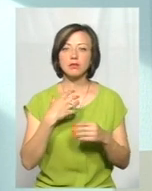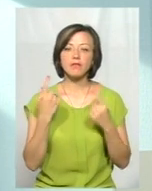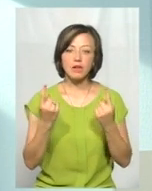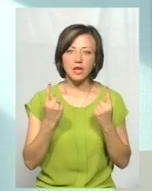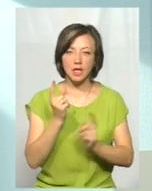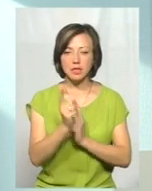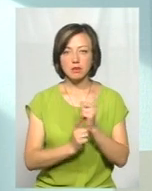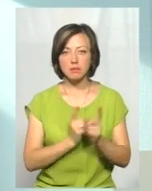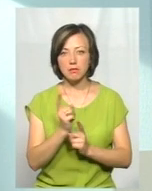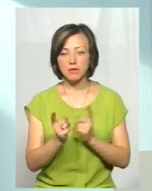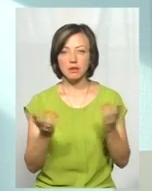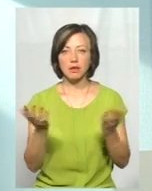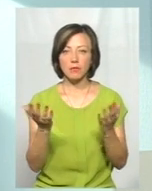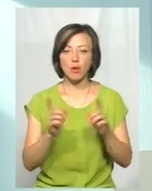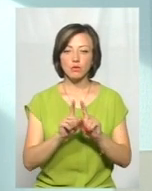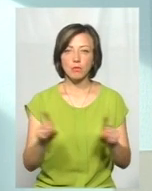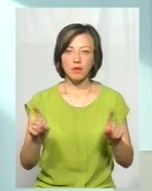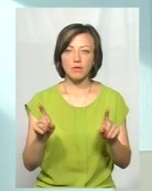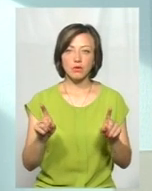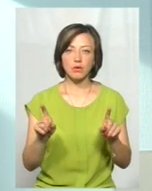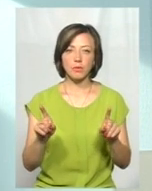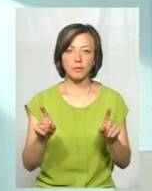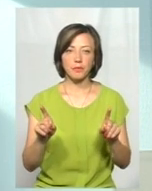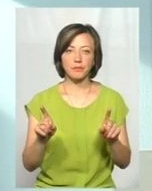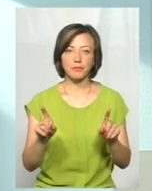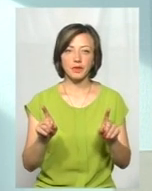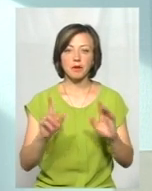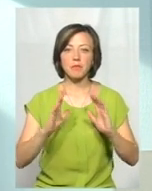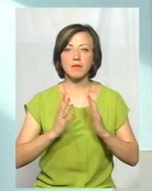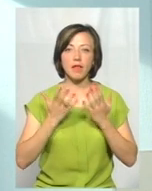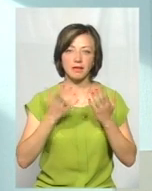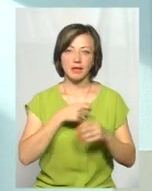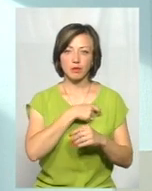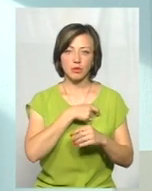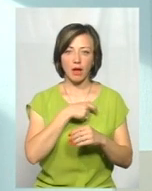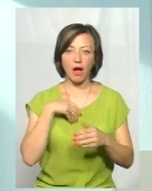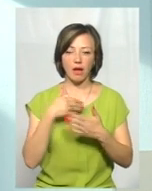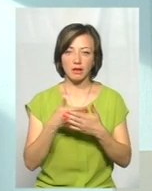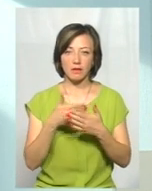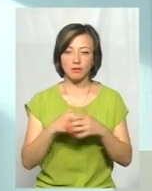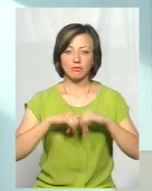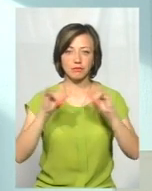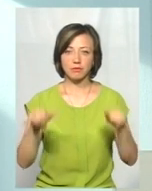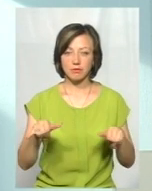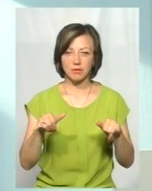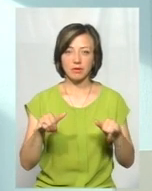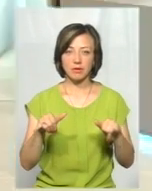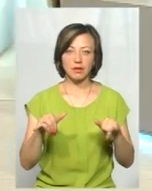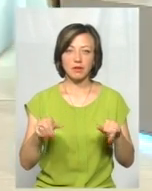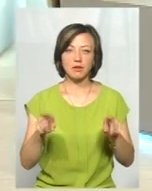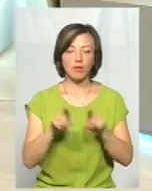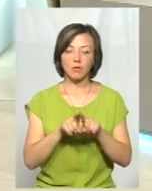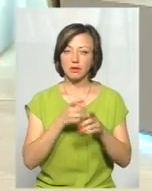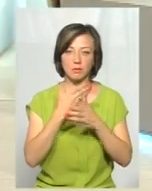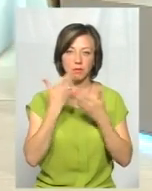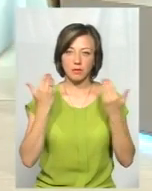змін, якихось, ну, таких особливого якогось такого піднесення депутатської активності, хвилі такої ми